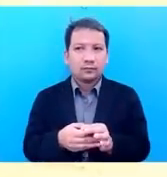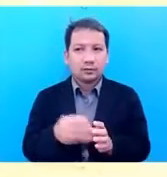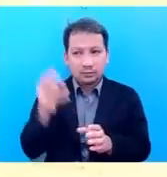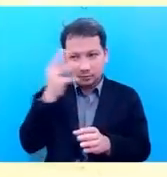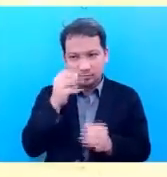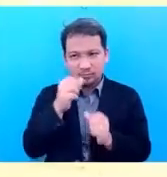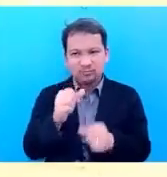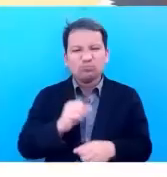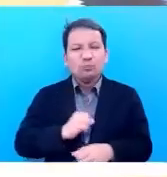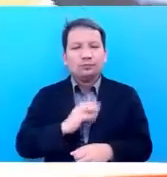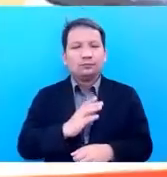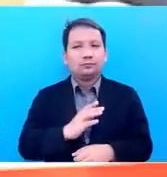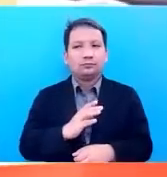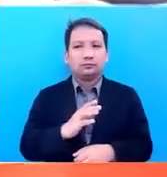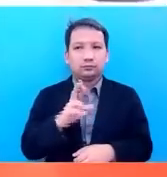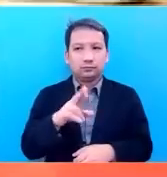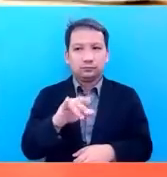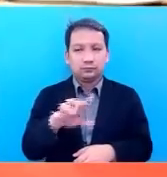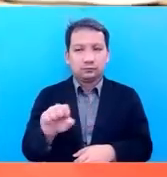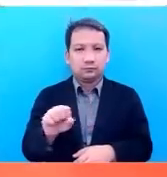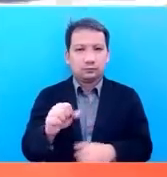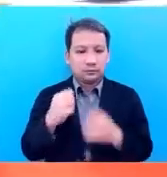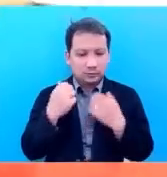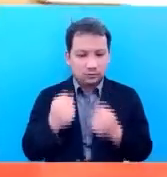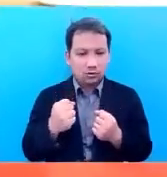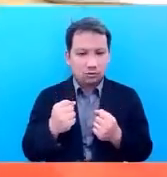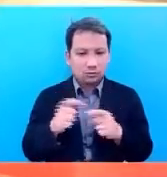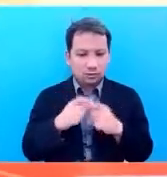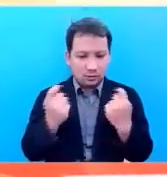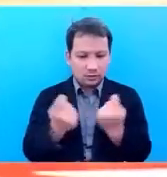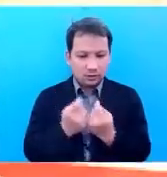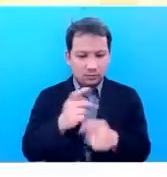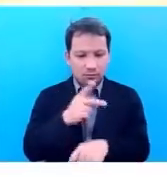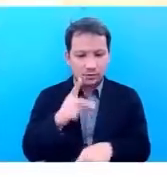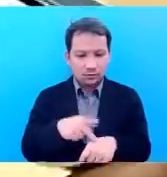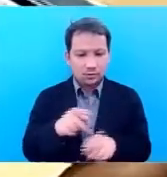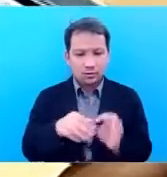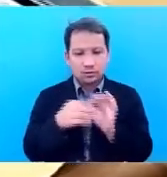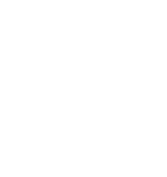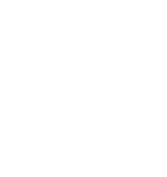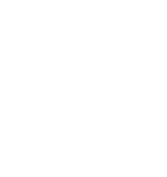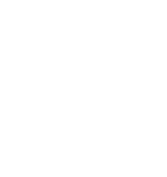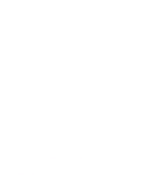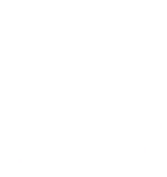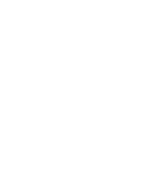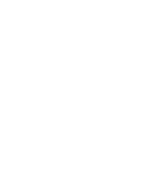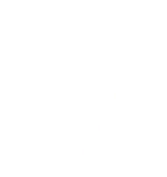kumpiyansa naman si Reyes na solidong Team Pilipinas pa rin ang maglalaro sa SEA Games.